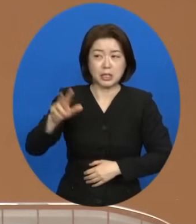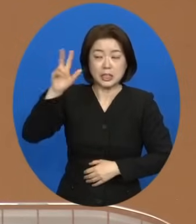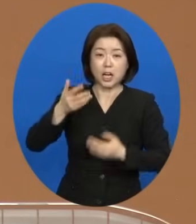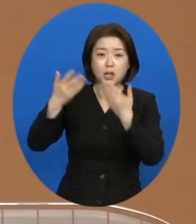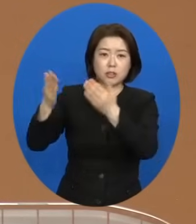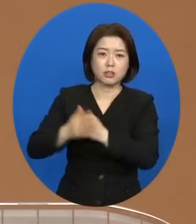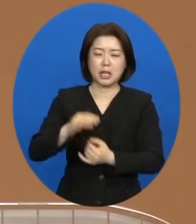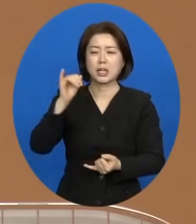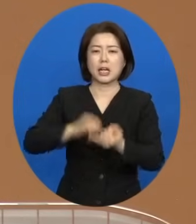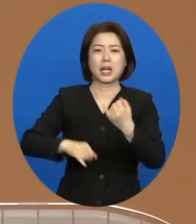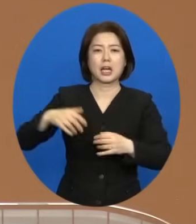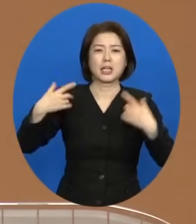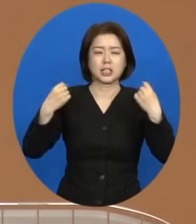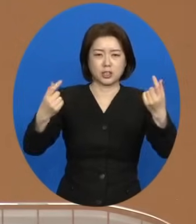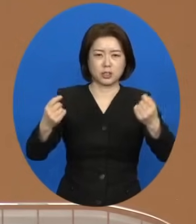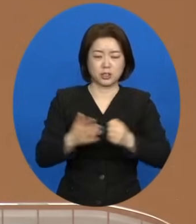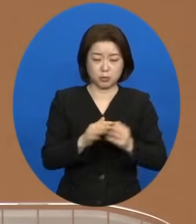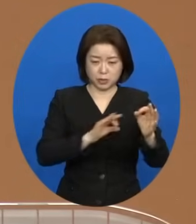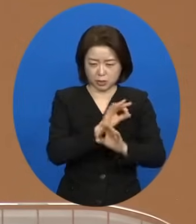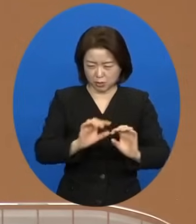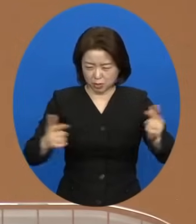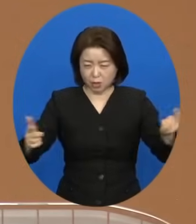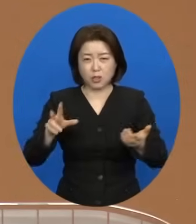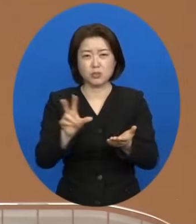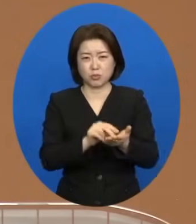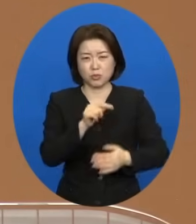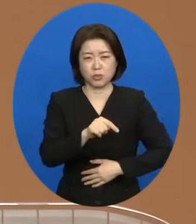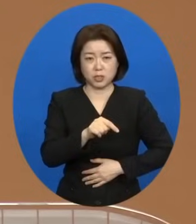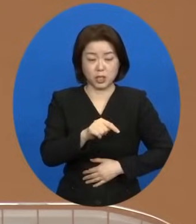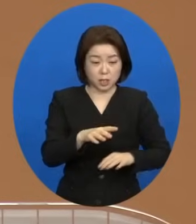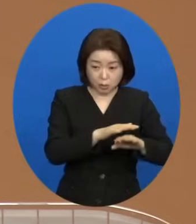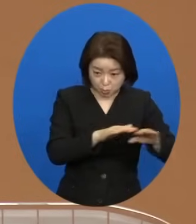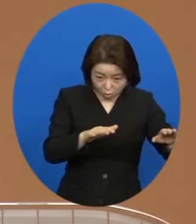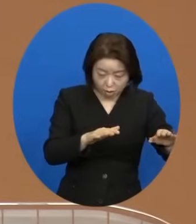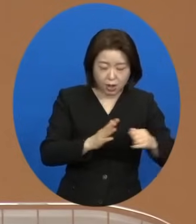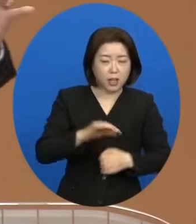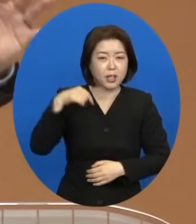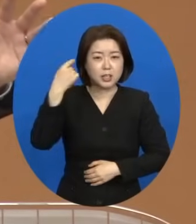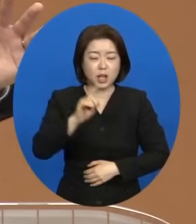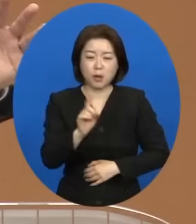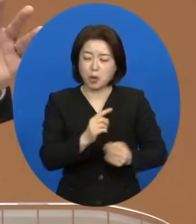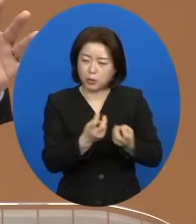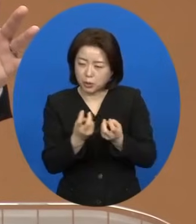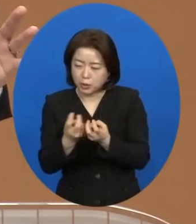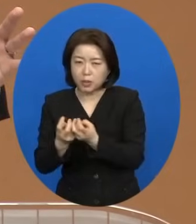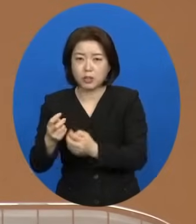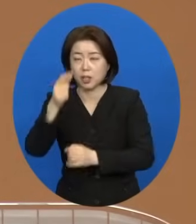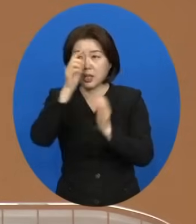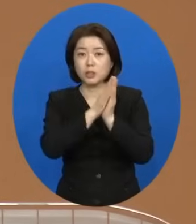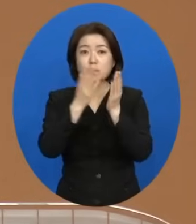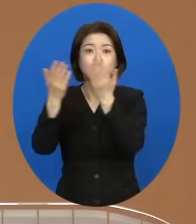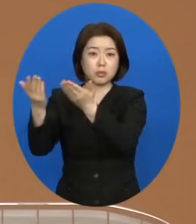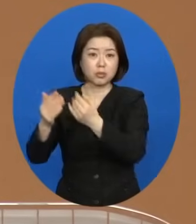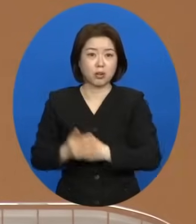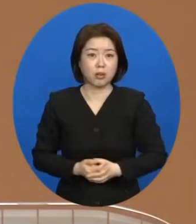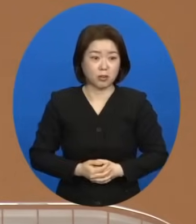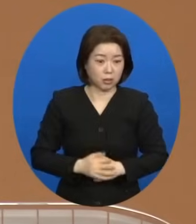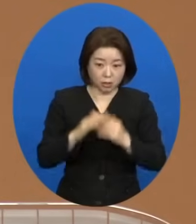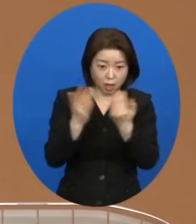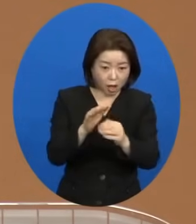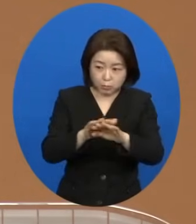하셨습니까 재정에 여러 가지 문제가 있어서 하나님 이걸 풀어 주시면 나중에 어떻게 어떻게 하겠습니다라고 기도를 했는데 진짜 다